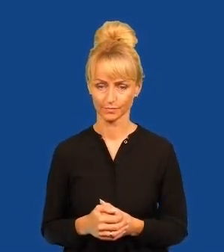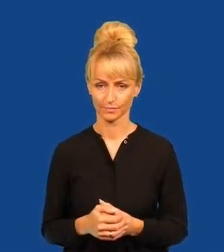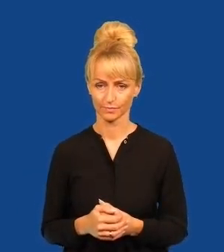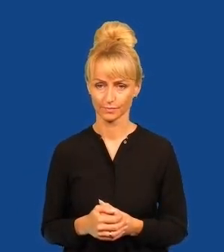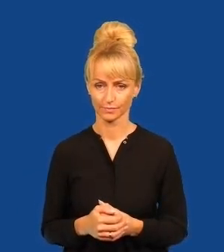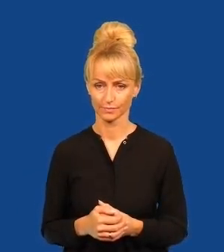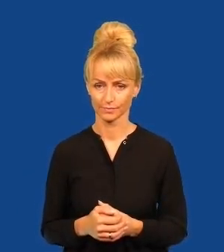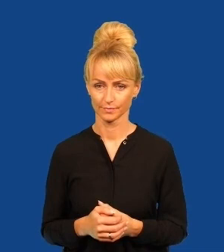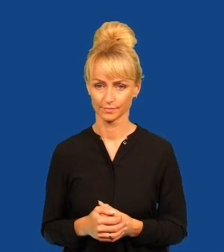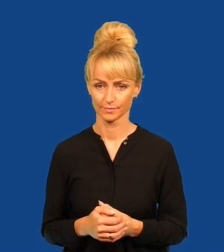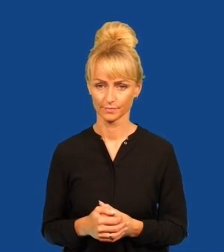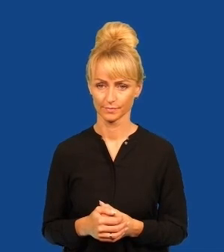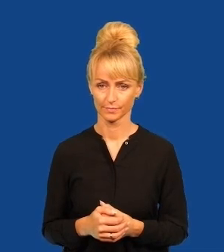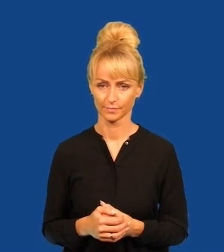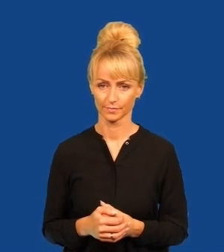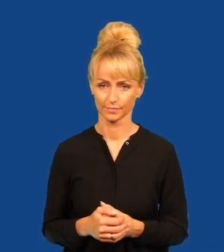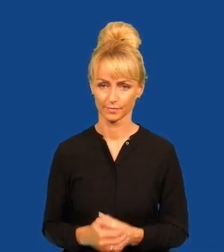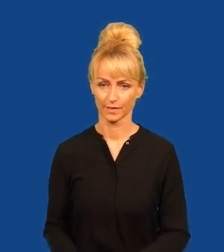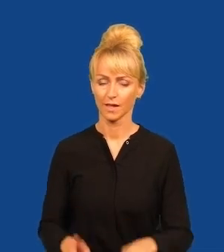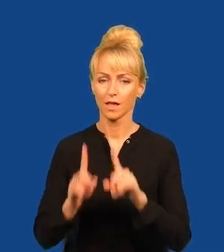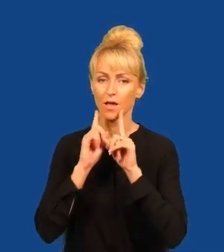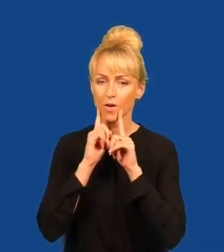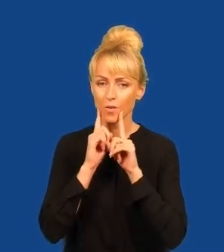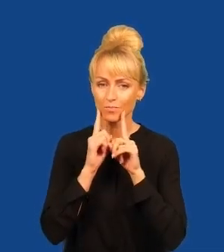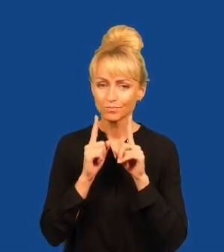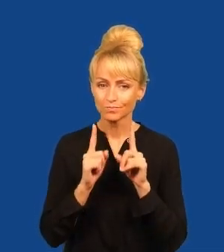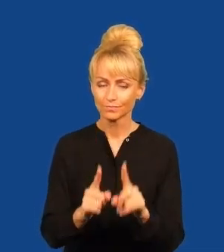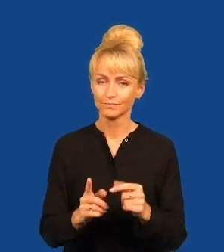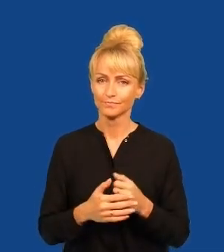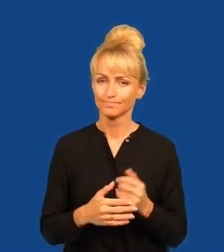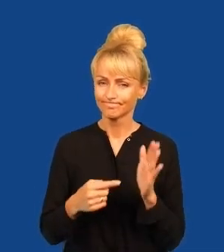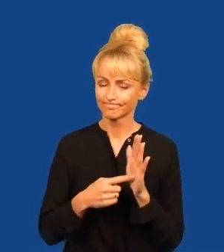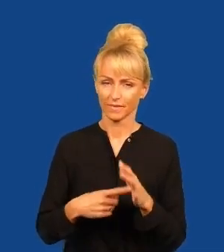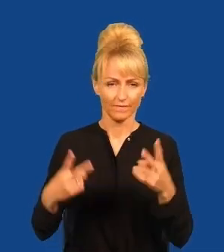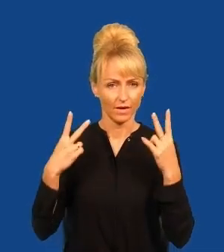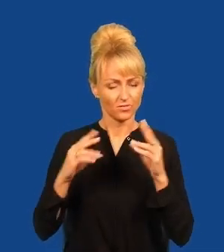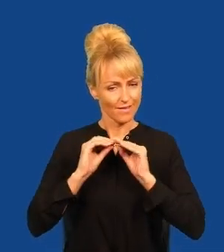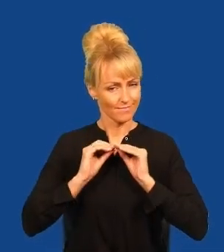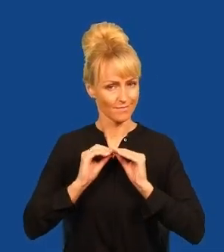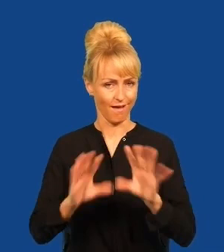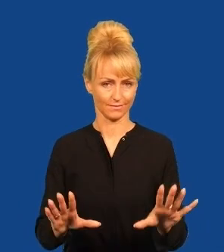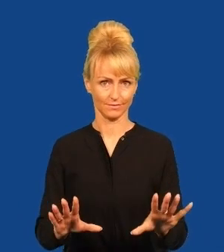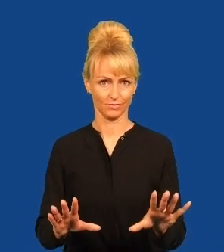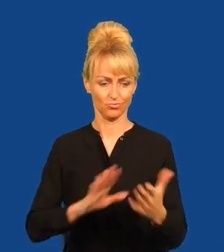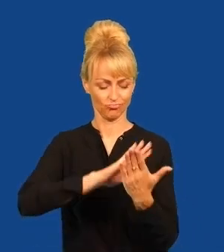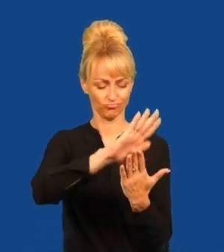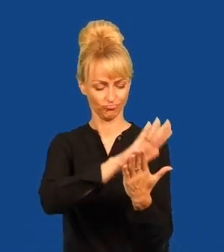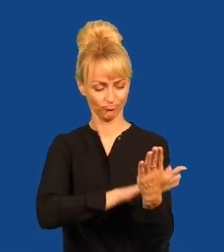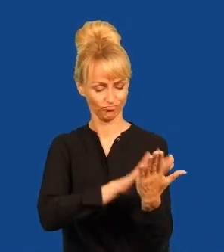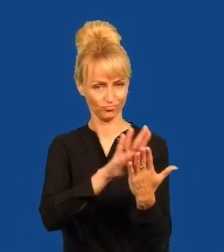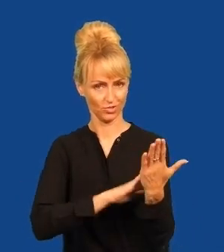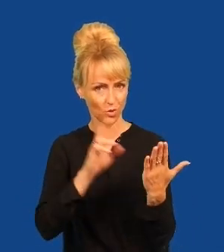słuchanie i kroczenie tą drogą z każdym użytkownikiem, z każdą grupą. Widzicie, jak wiele tych grup